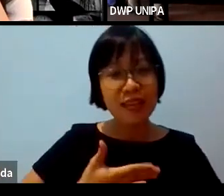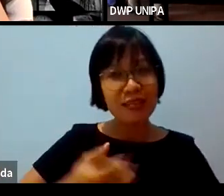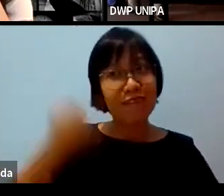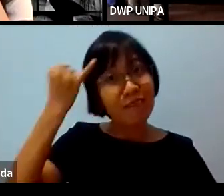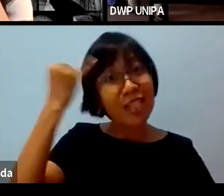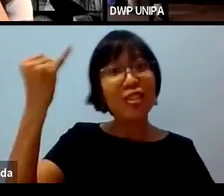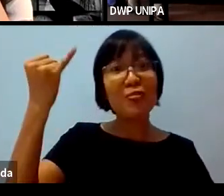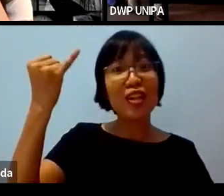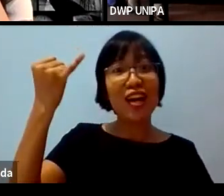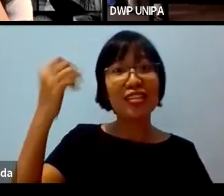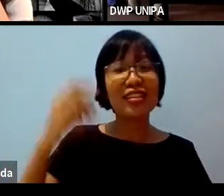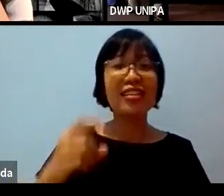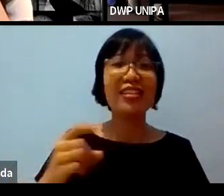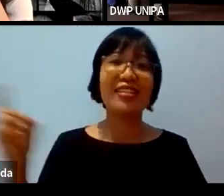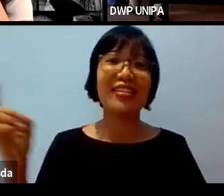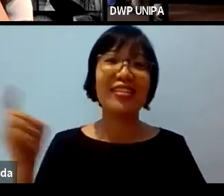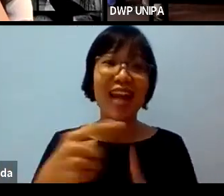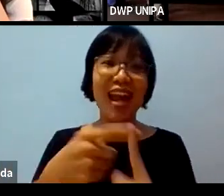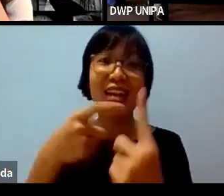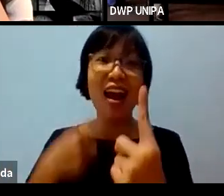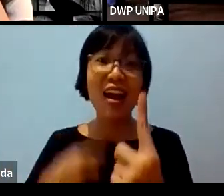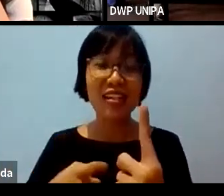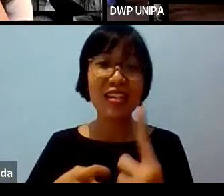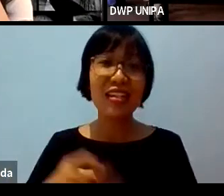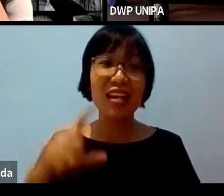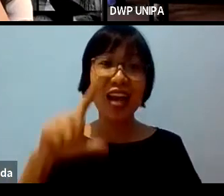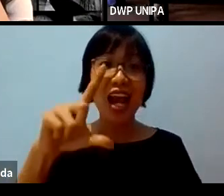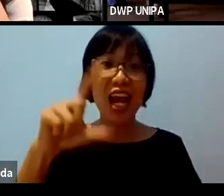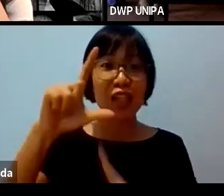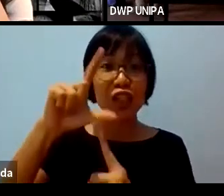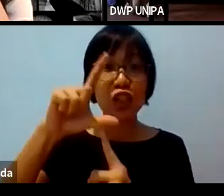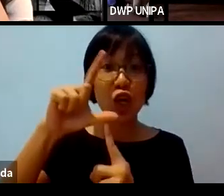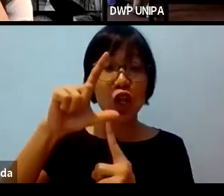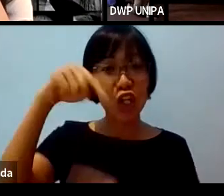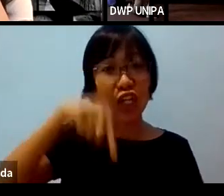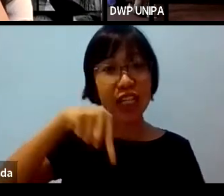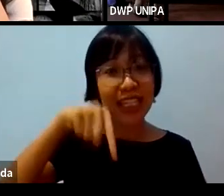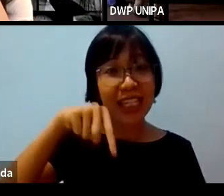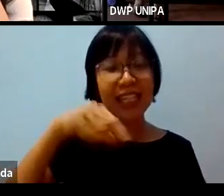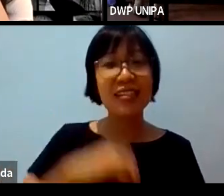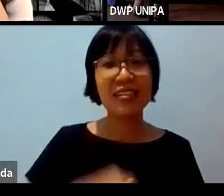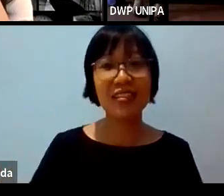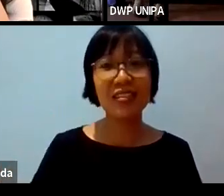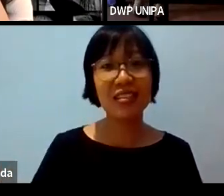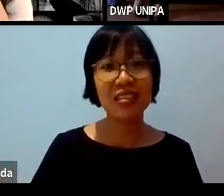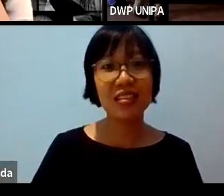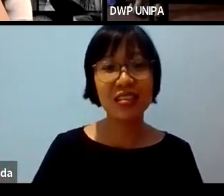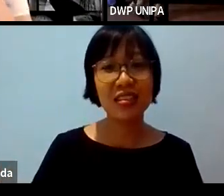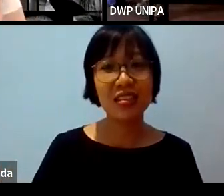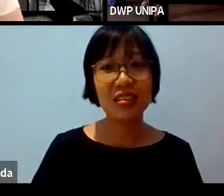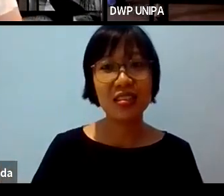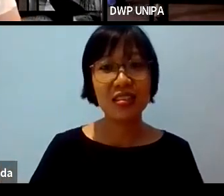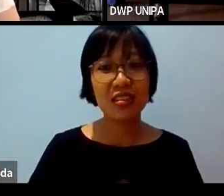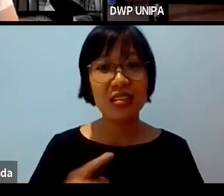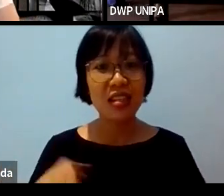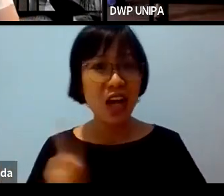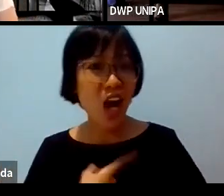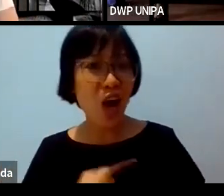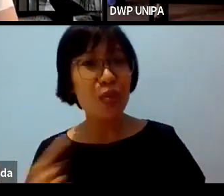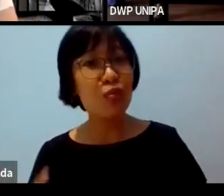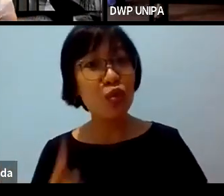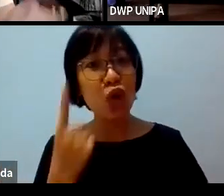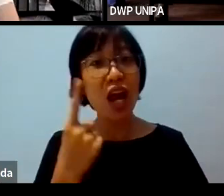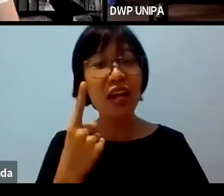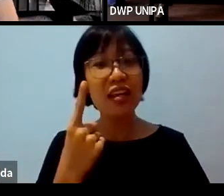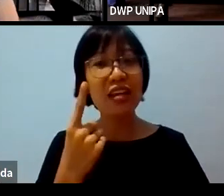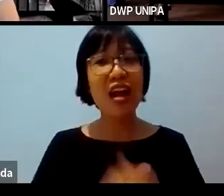teman-teman Mas Farid, Mbak Ira, Mbak Renvi dan teman-teman sekalian gitu. Jadi kami juga mulai merangkul